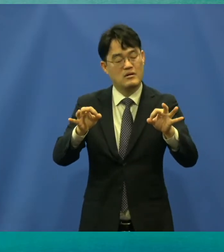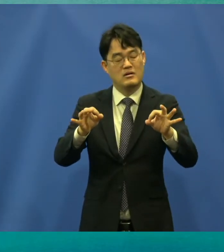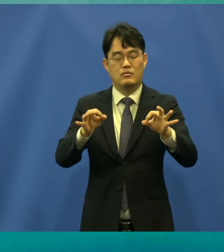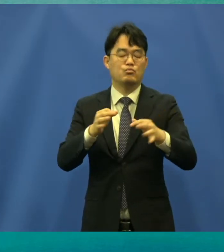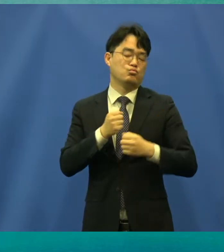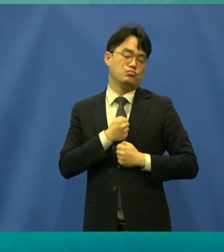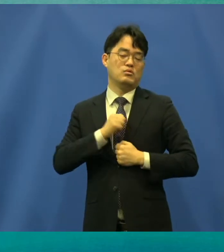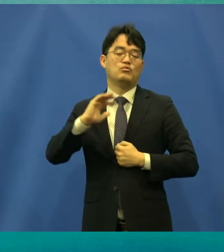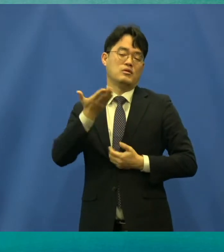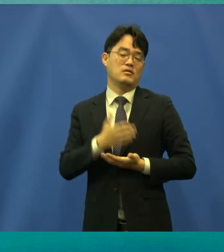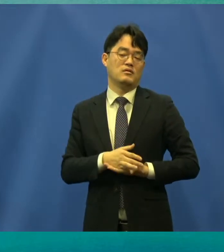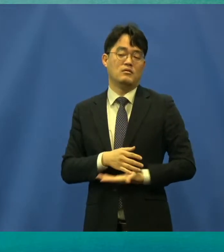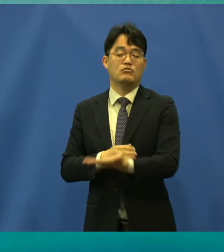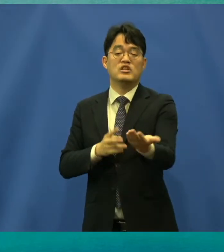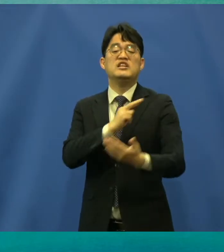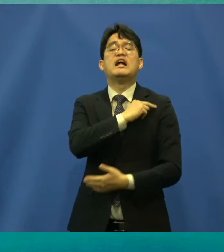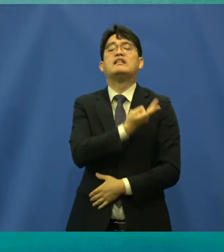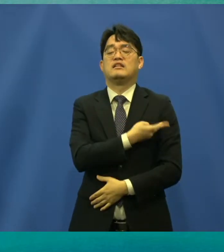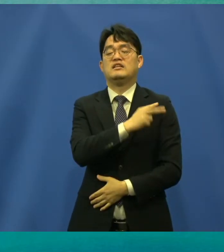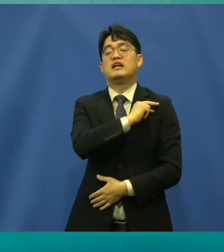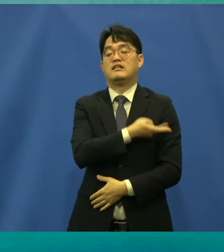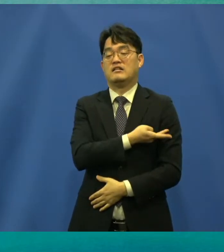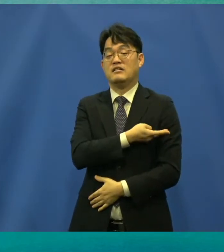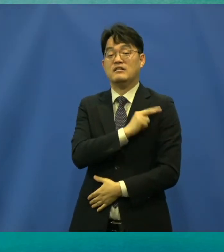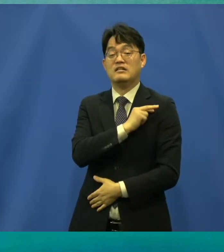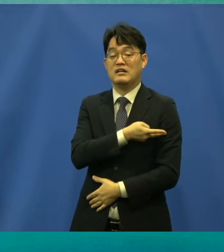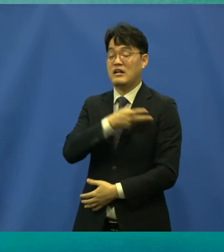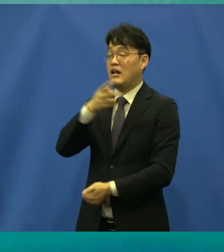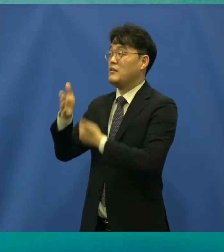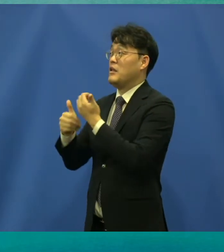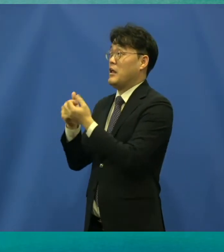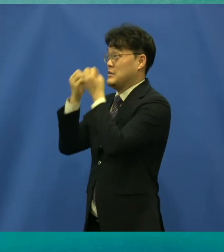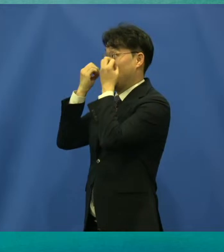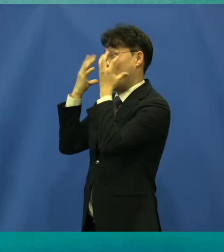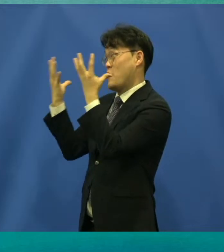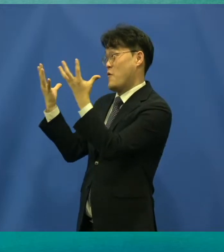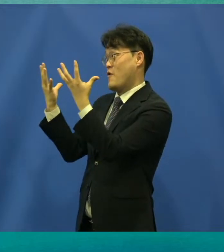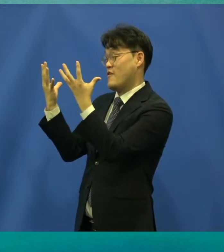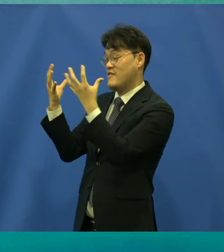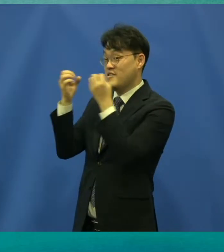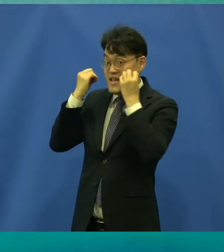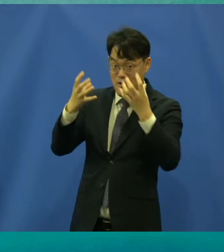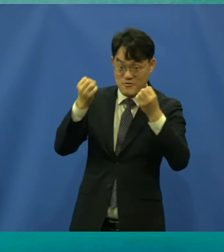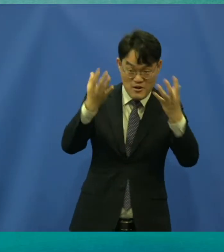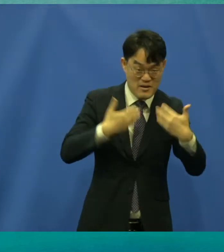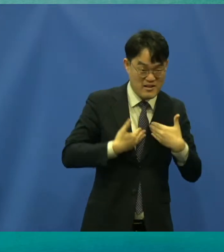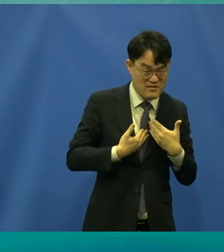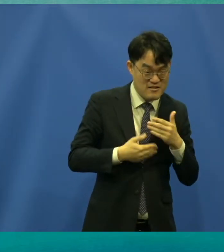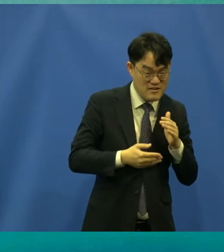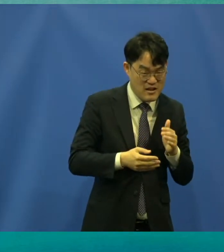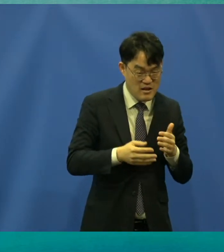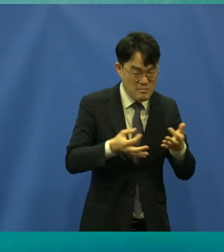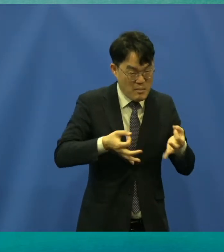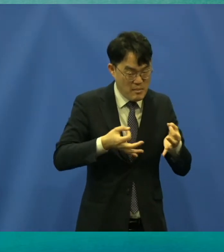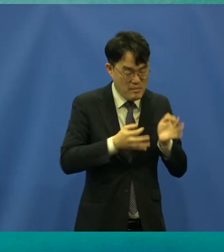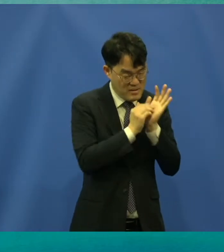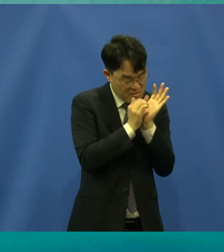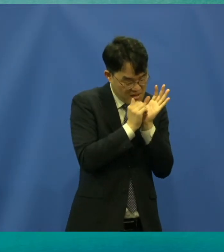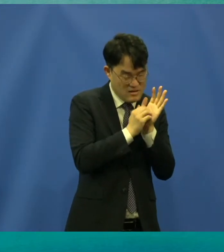여러분, 내가 새롭게 받아들여져서 새로운 거지 새로운 진리는 없습니다. 시대에 따라, 사람에 따라, 상황에 따라